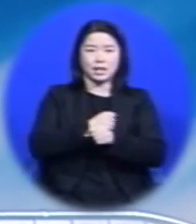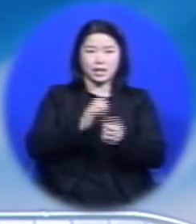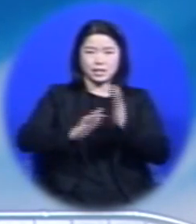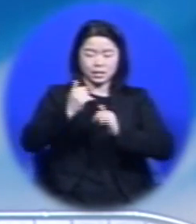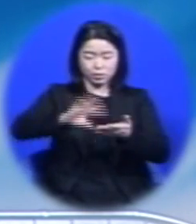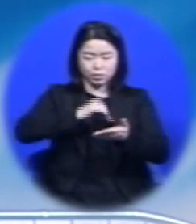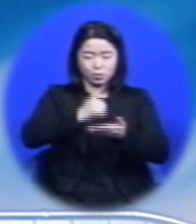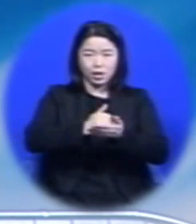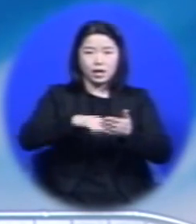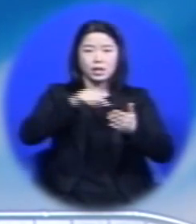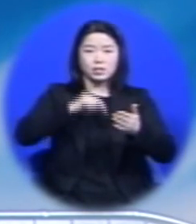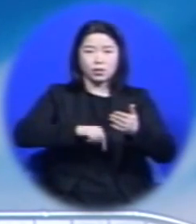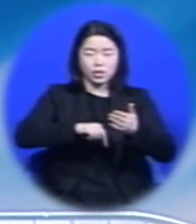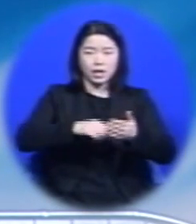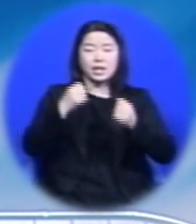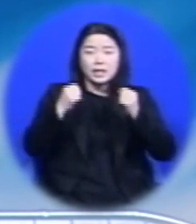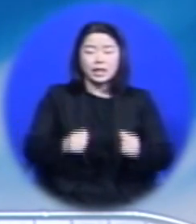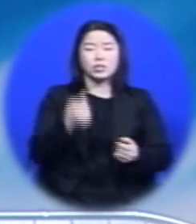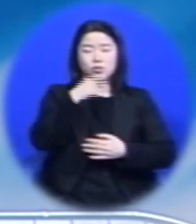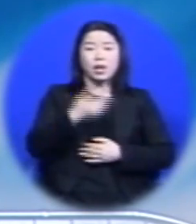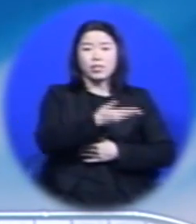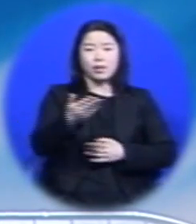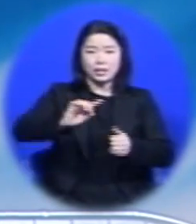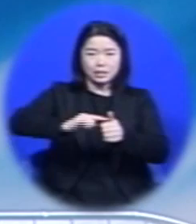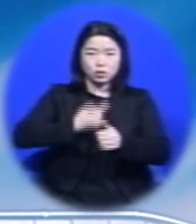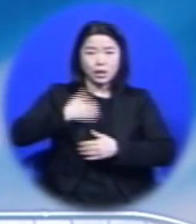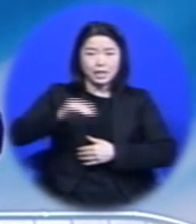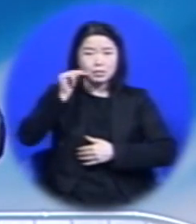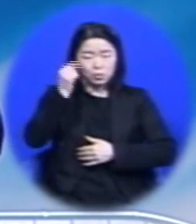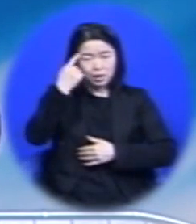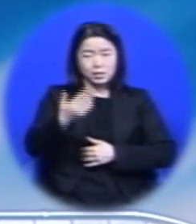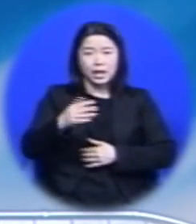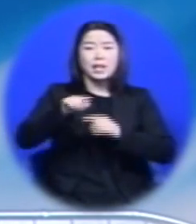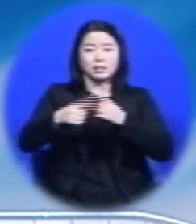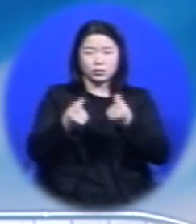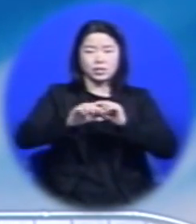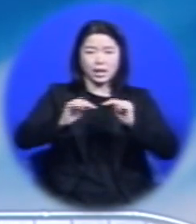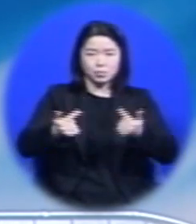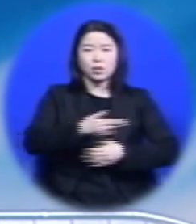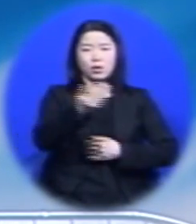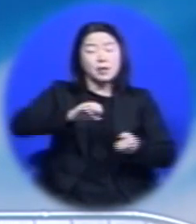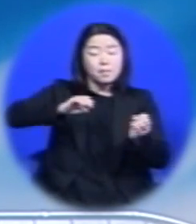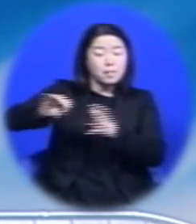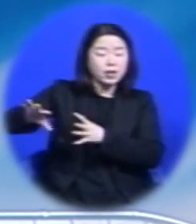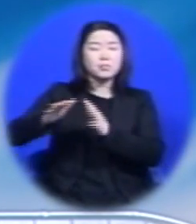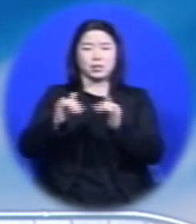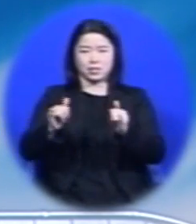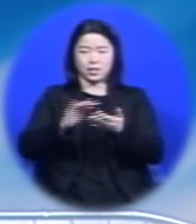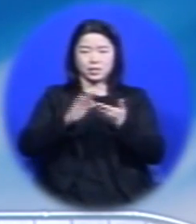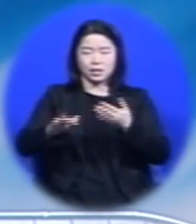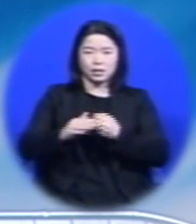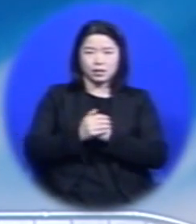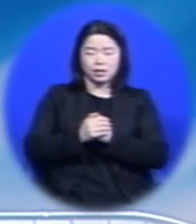너희 안에 계신 줄을 너희가 스스로 알지 못하느냐 그렇지 않으면 너희는 버림받은 자